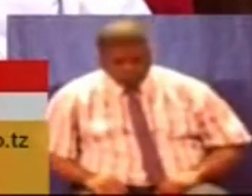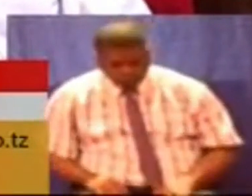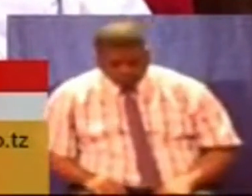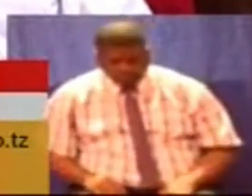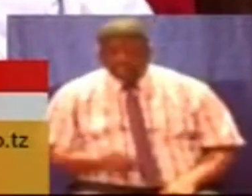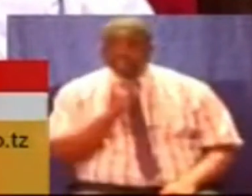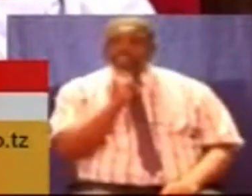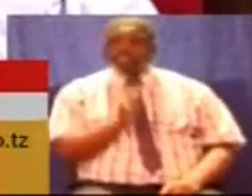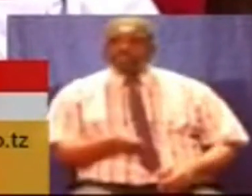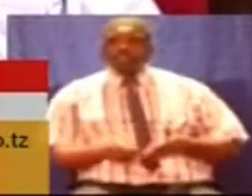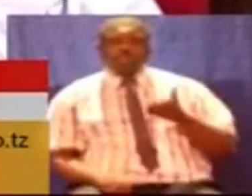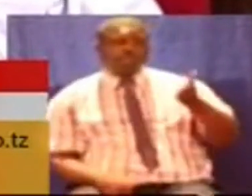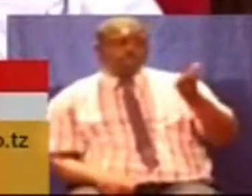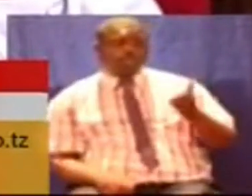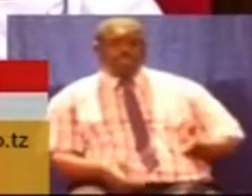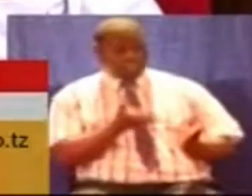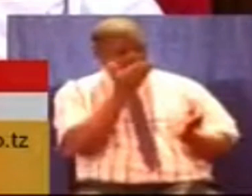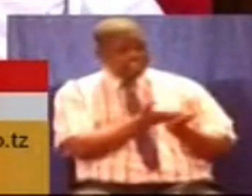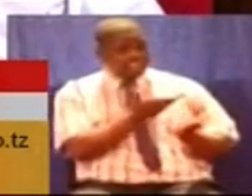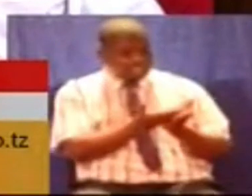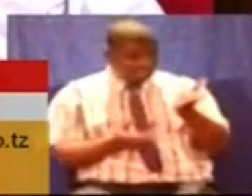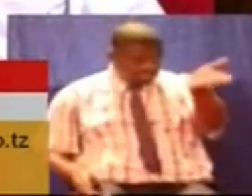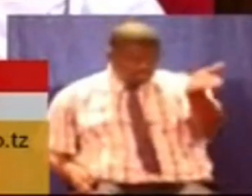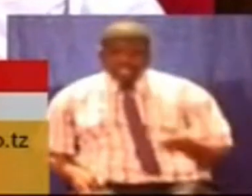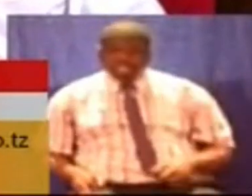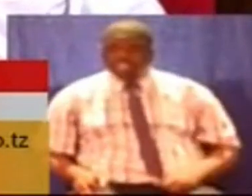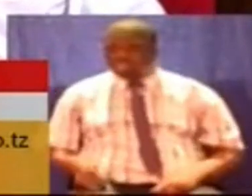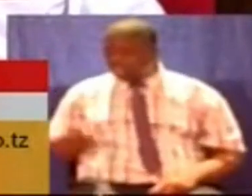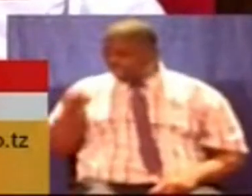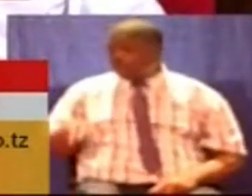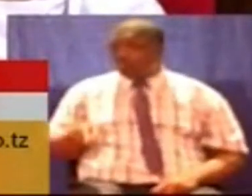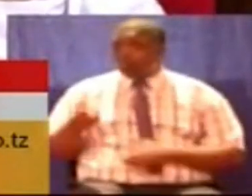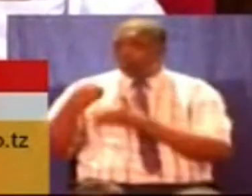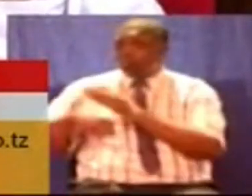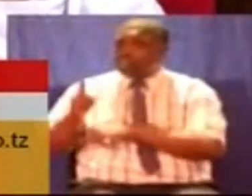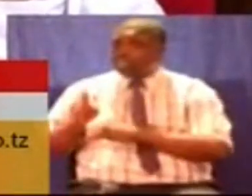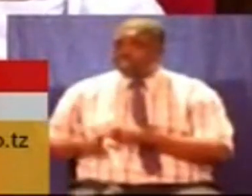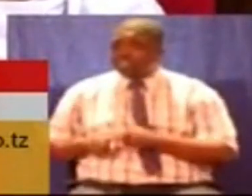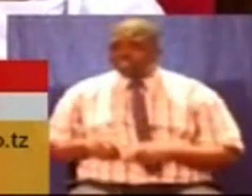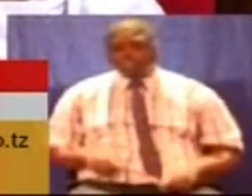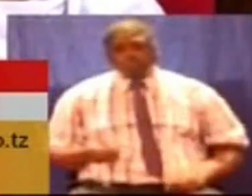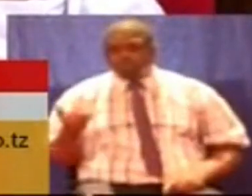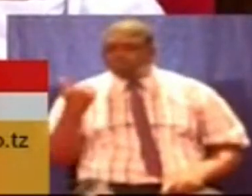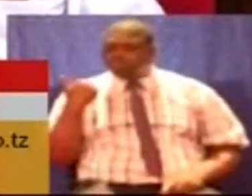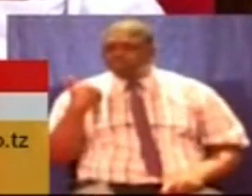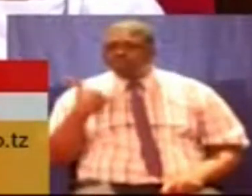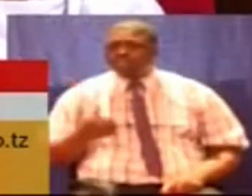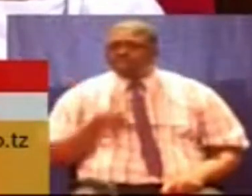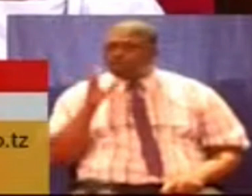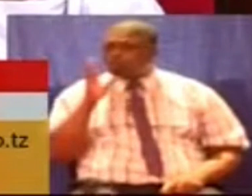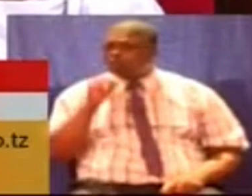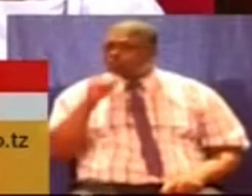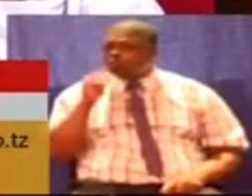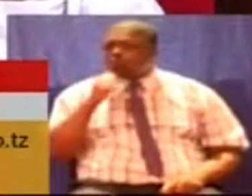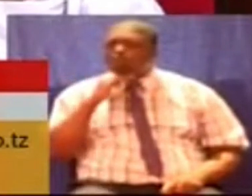Mheshimiwa Spika, wewe ni shahidi humu ndani walitulemaza, wakatudumaza na porojo za uongo wa